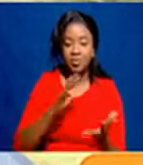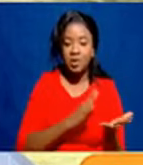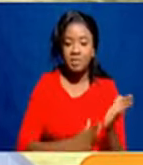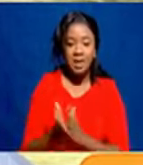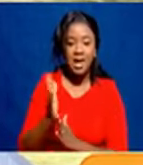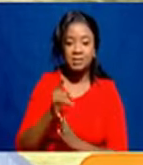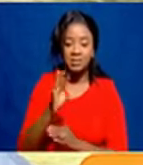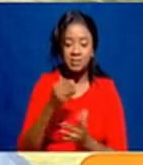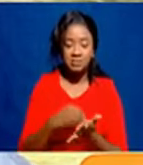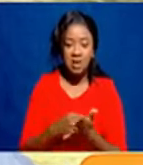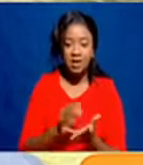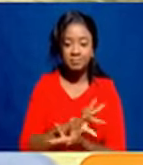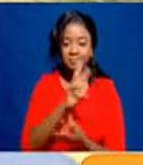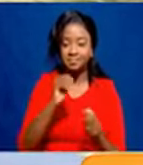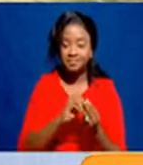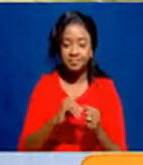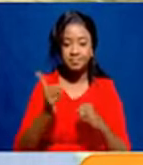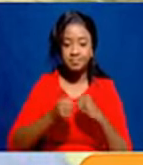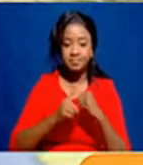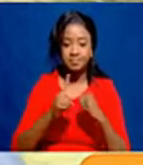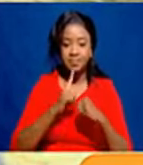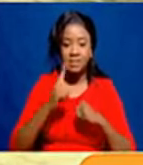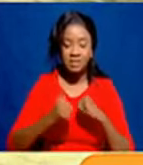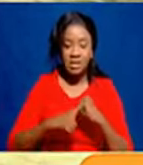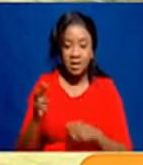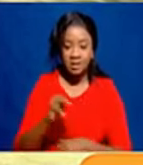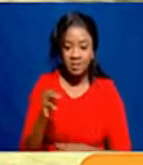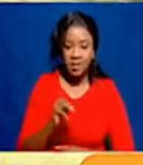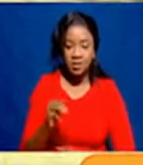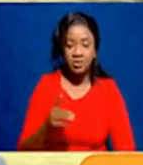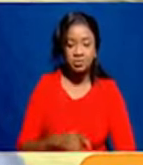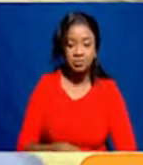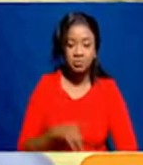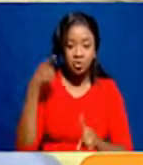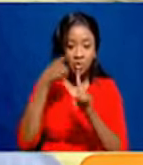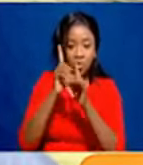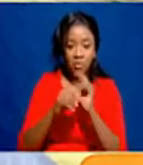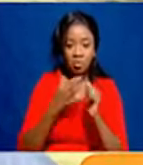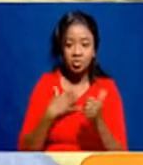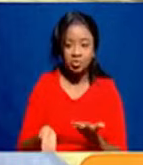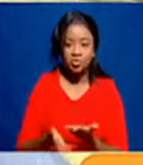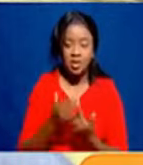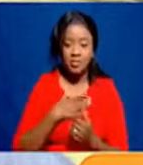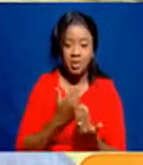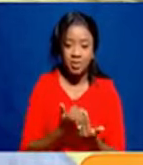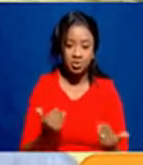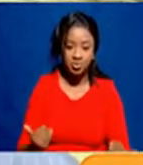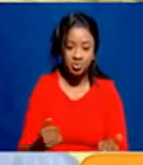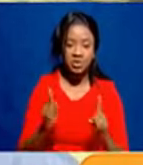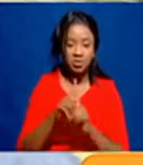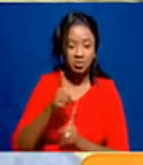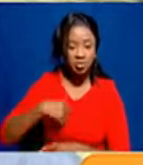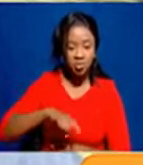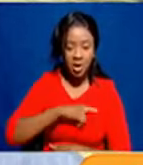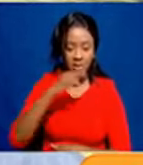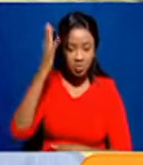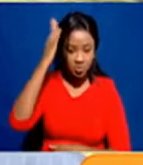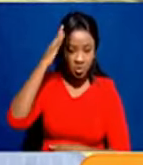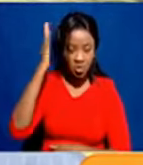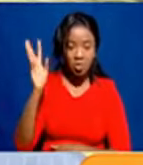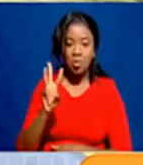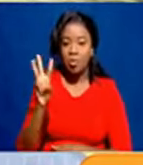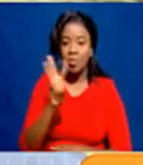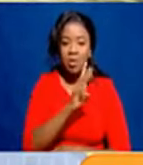600 ambaye tuna launch kama kaunti ili isaidie watoto wetu. Tunajua West Pokot kwa muda